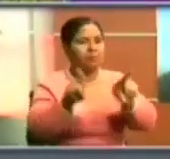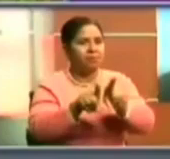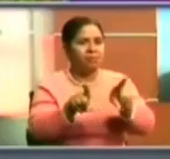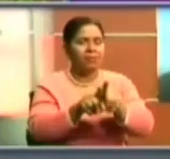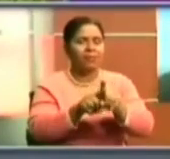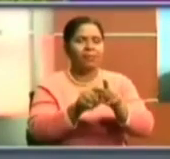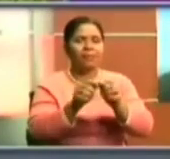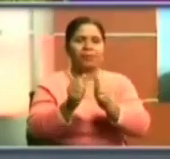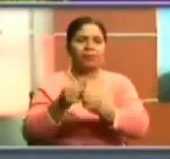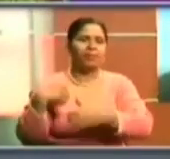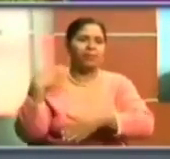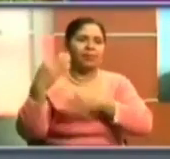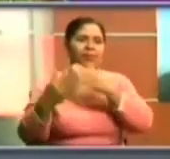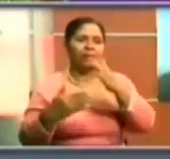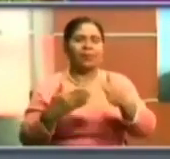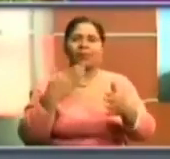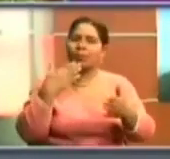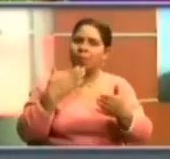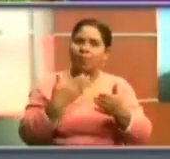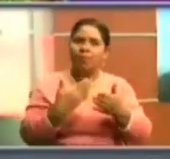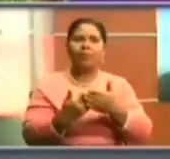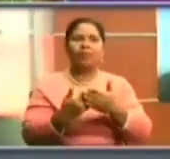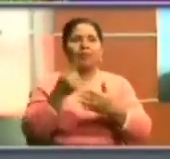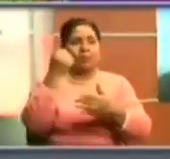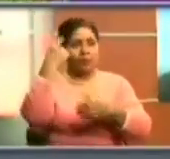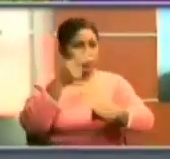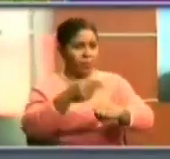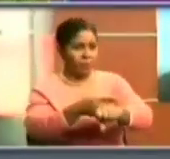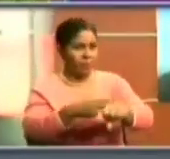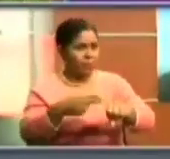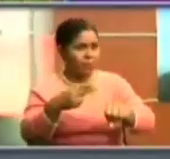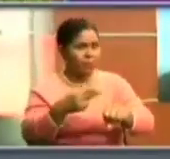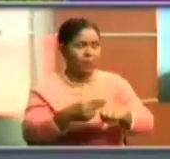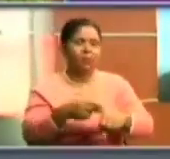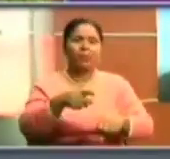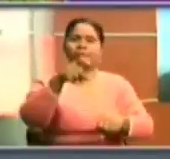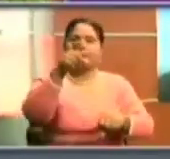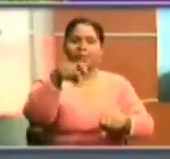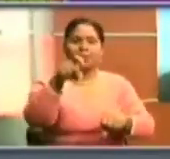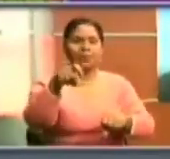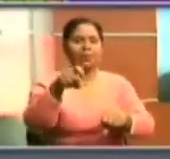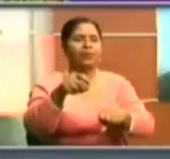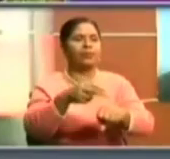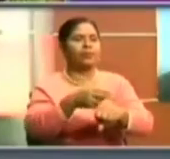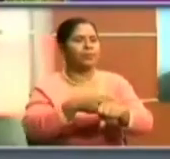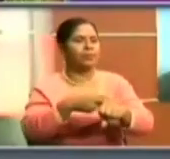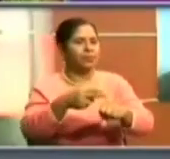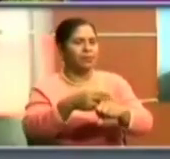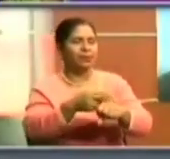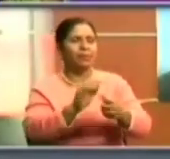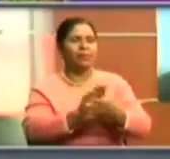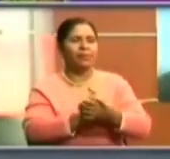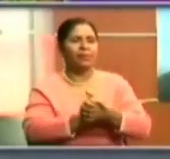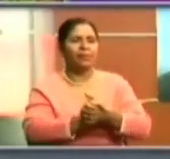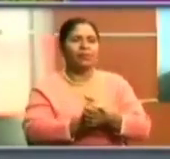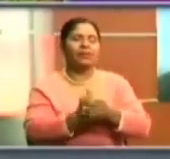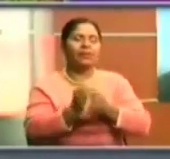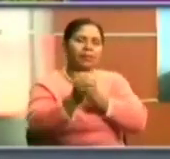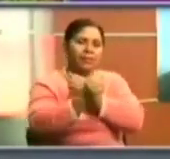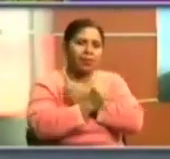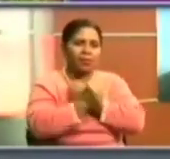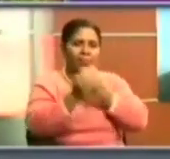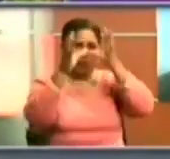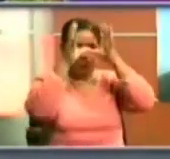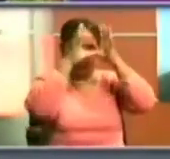cette nuit, c'est passion. Que nous gagnons pour Haïti, c'est détermination des militaires, c'est amour que le président